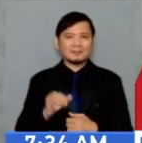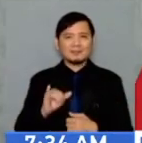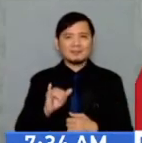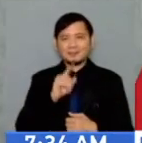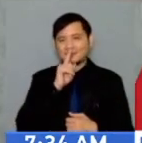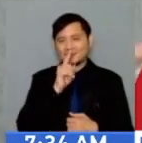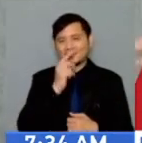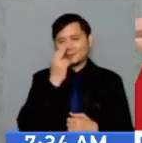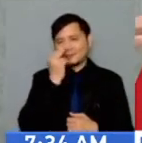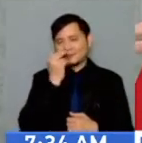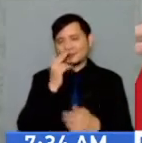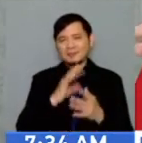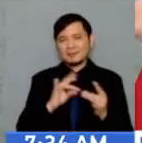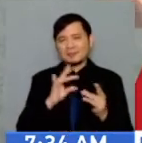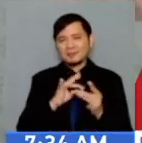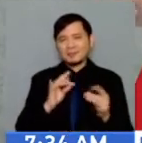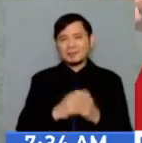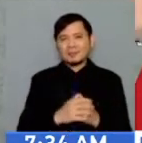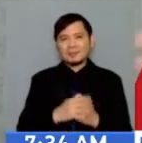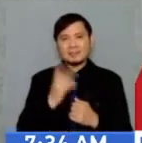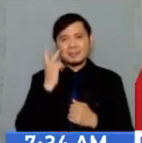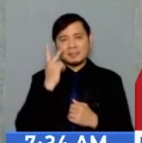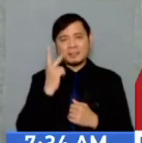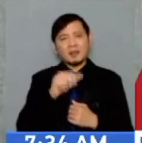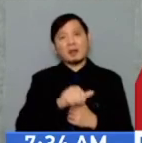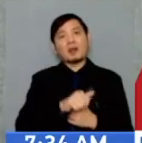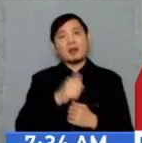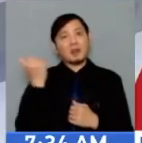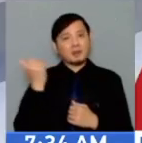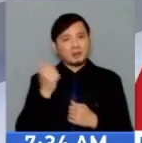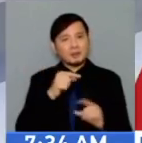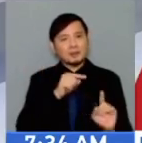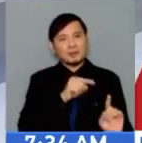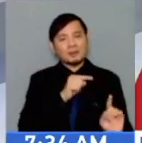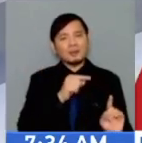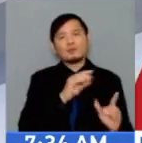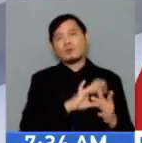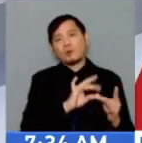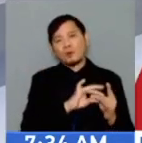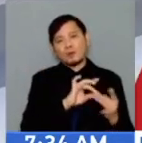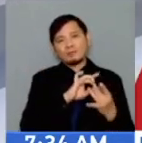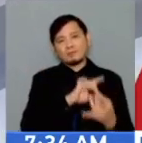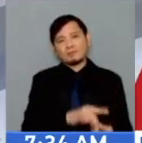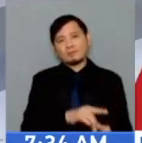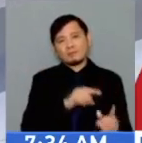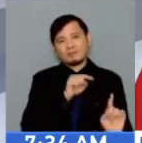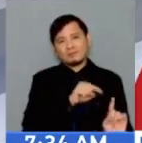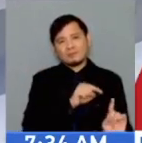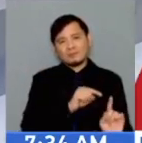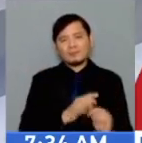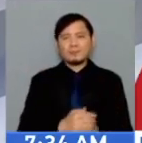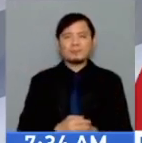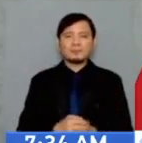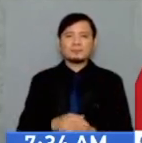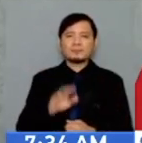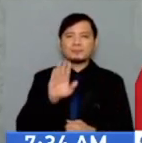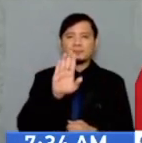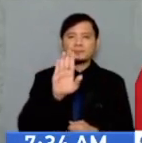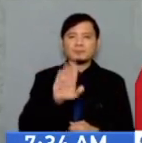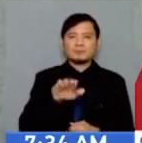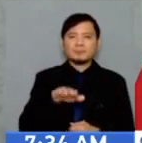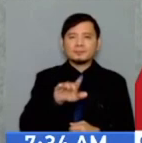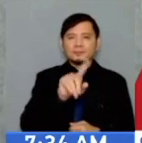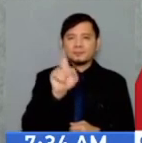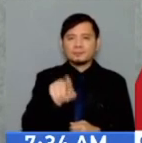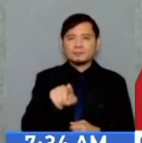natin yung other side po ano sa kwento niyan. Yes. Na yan. Oo. But ito po ma'am, meron ho ba kayong pagkakataon na makausap